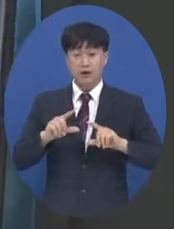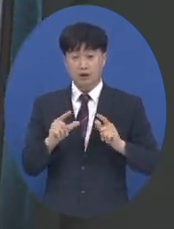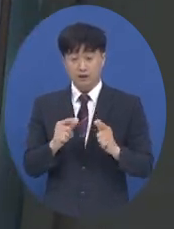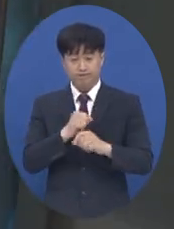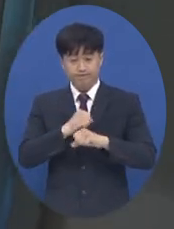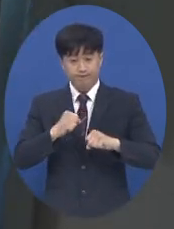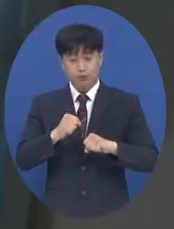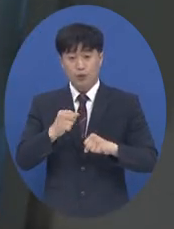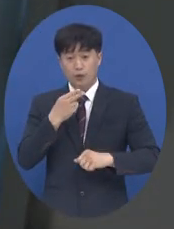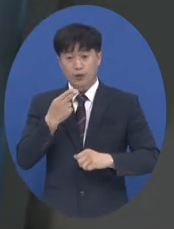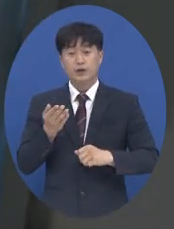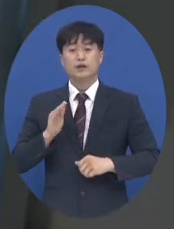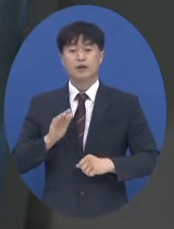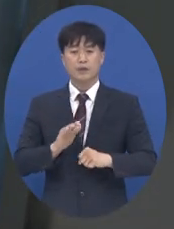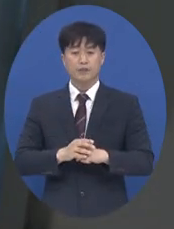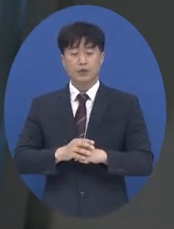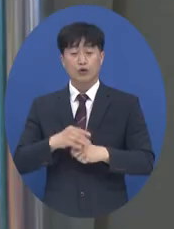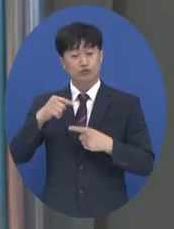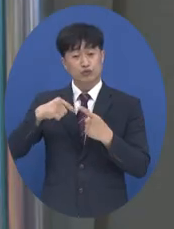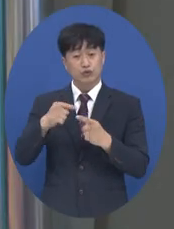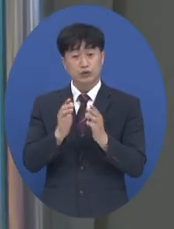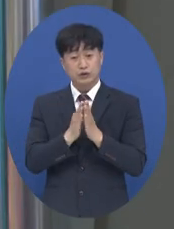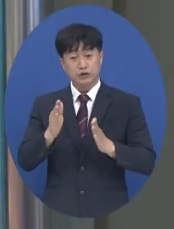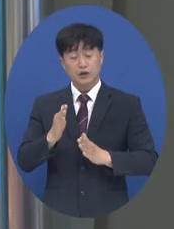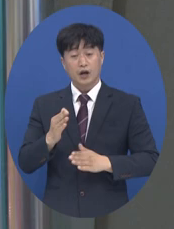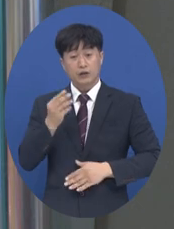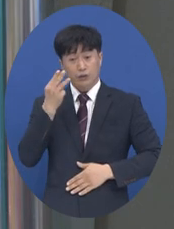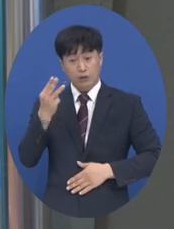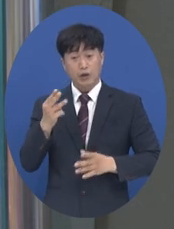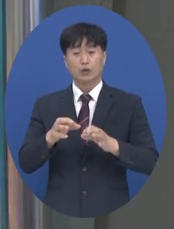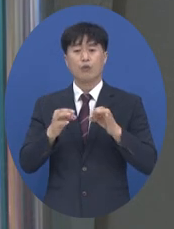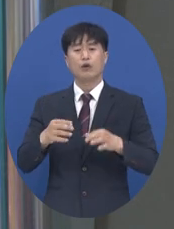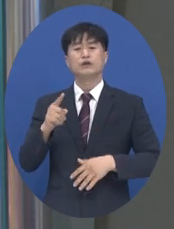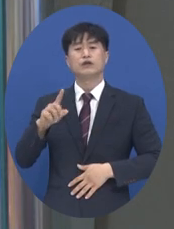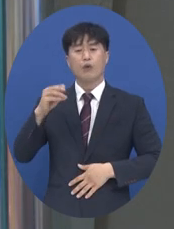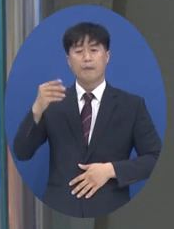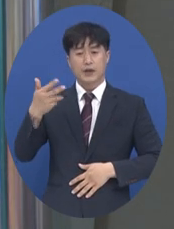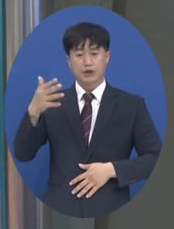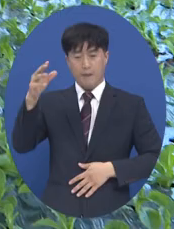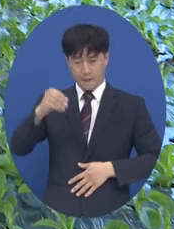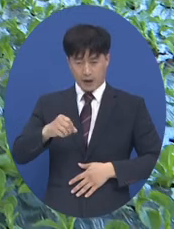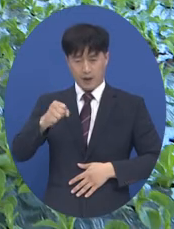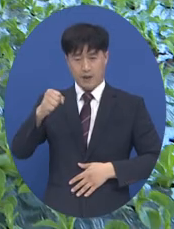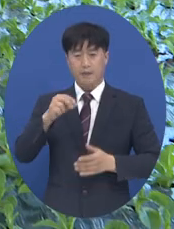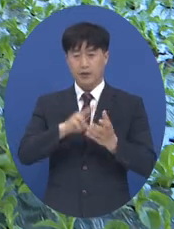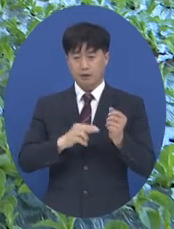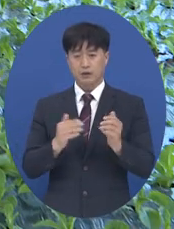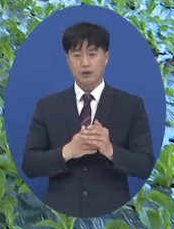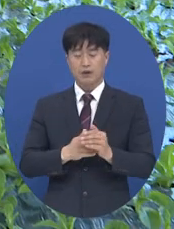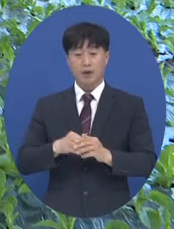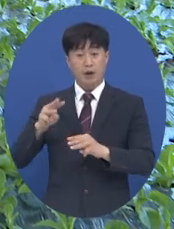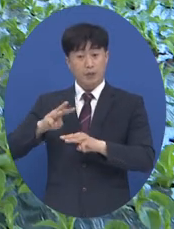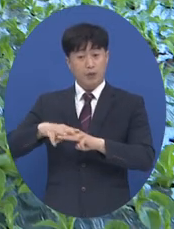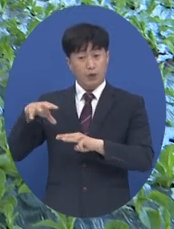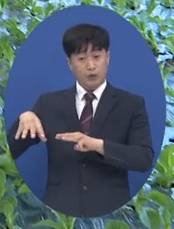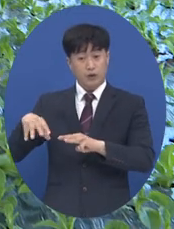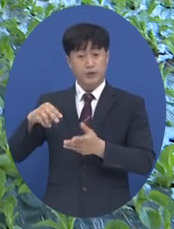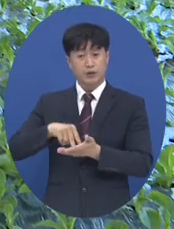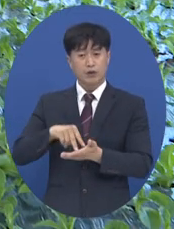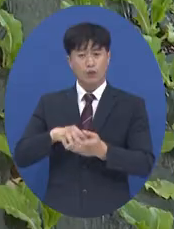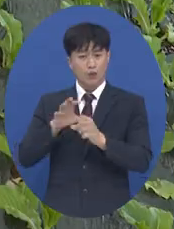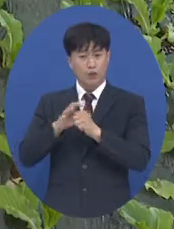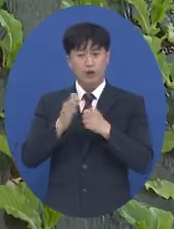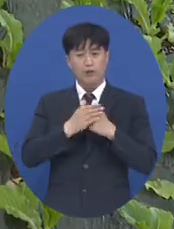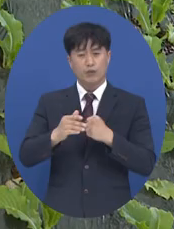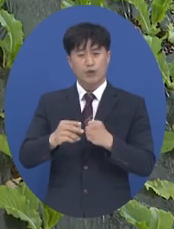않지만 운영 시작 석달 만에 1억 8천만 원의 매출을 올렸습니다. 농가 입장에서도 코로나19 장기화로